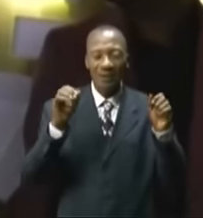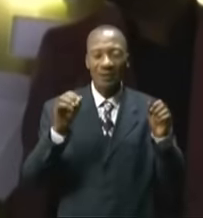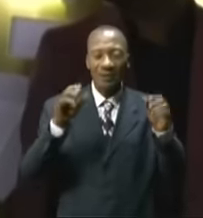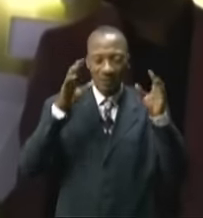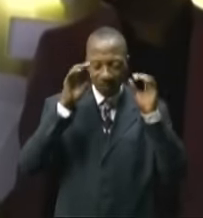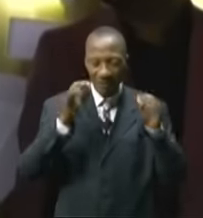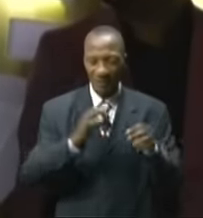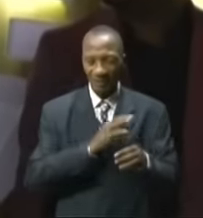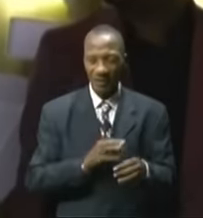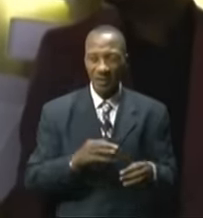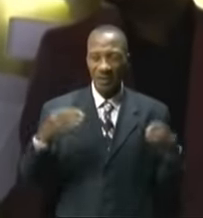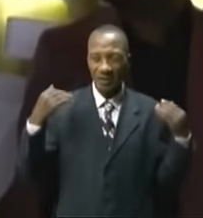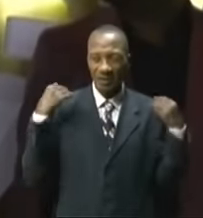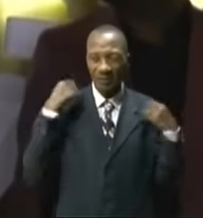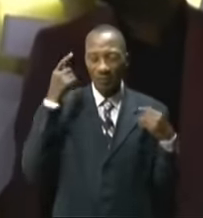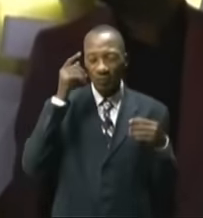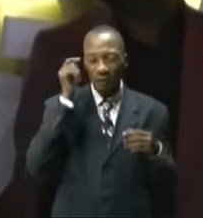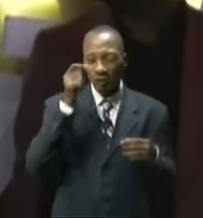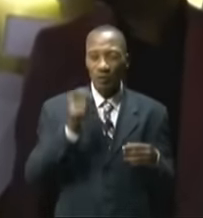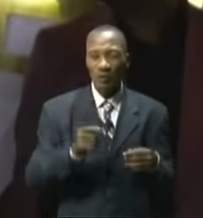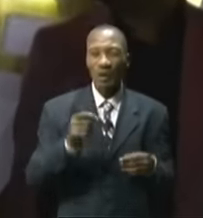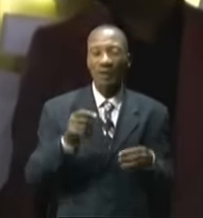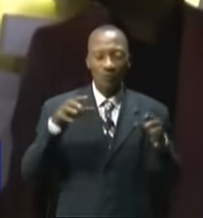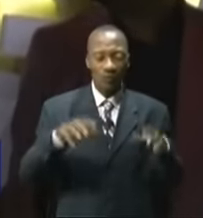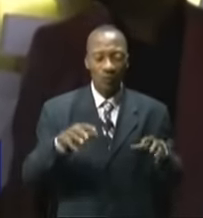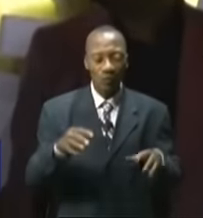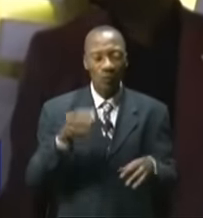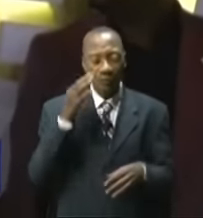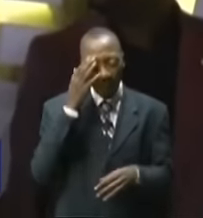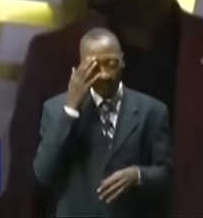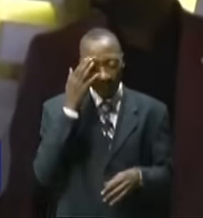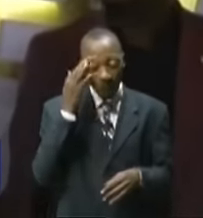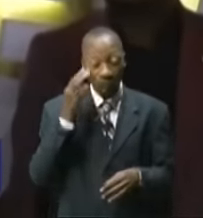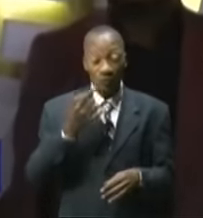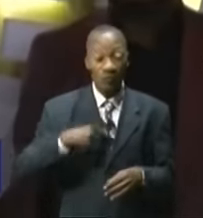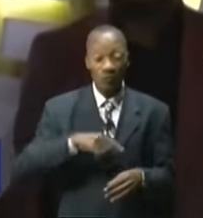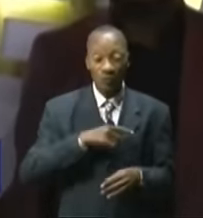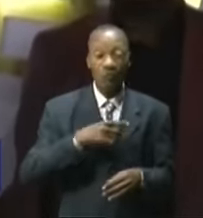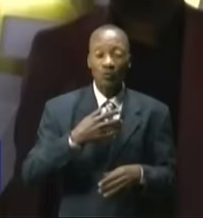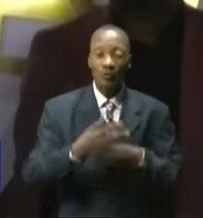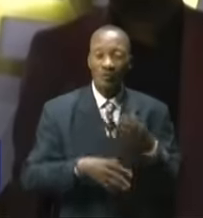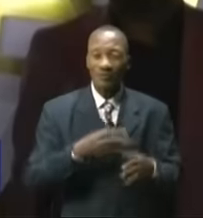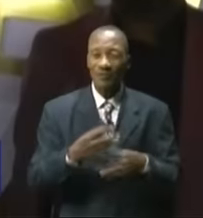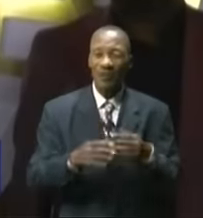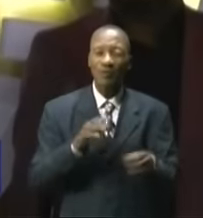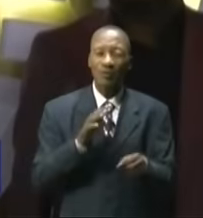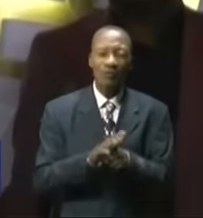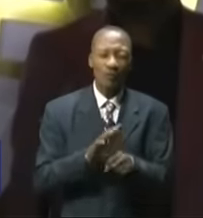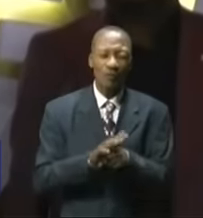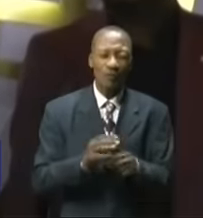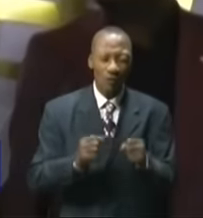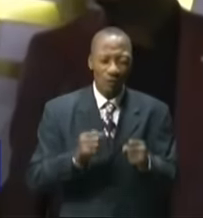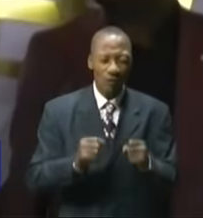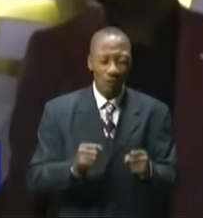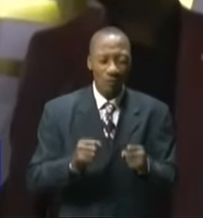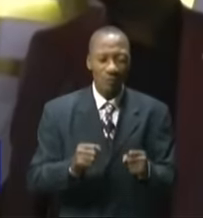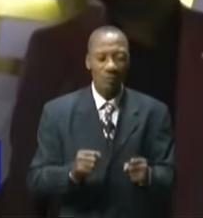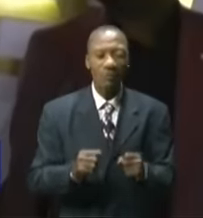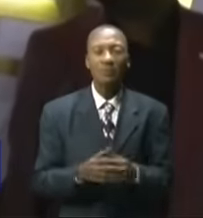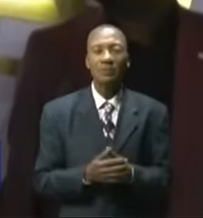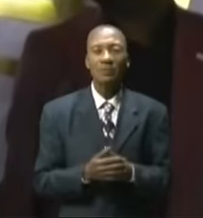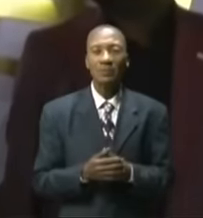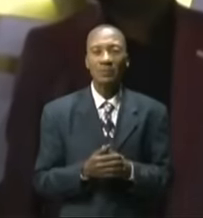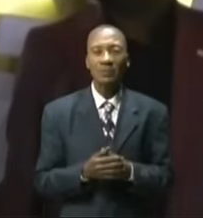le travailleur Afridex pour que nous puissions doubler d'efforts, de façon que demain nous puissions